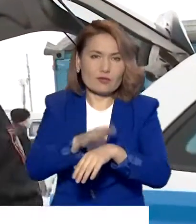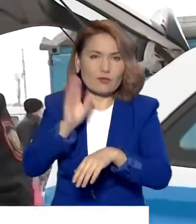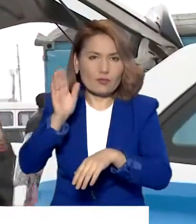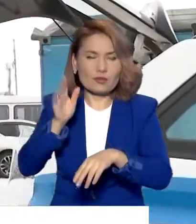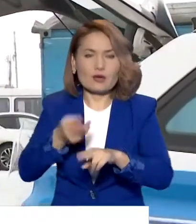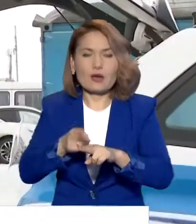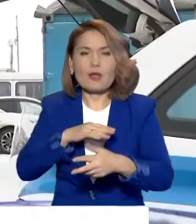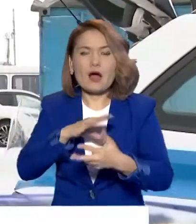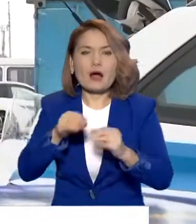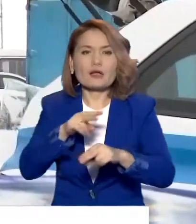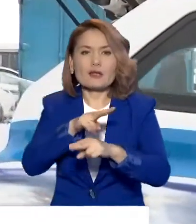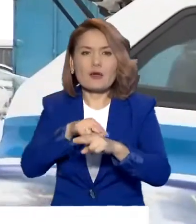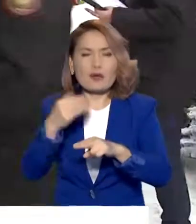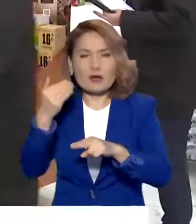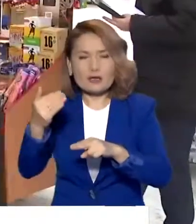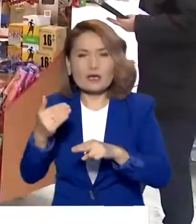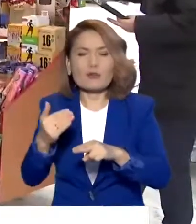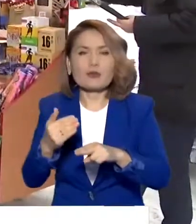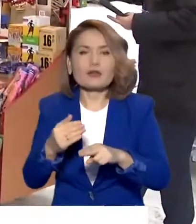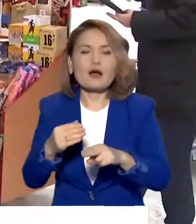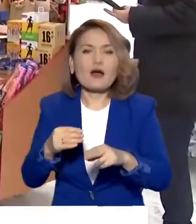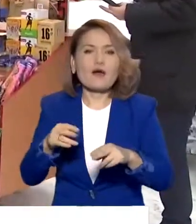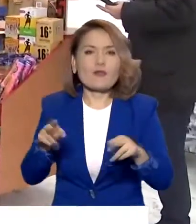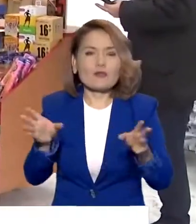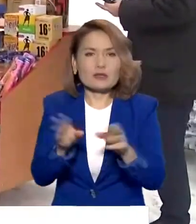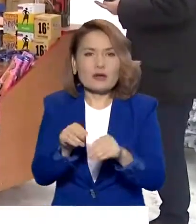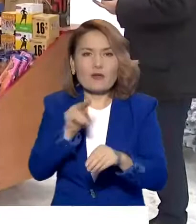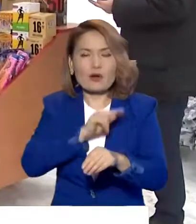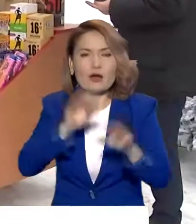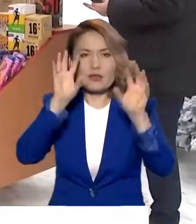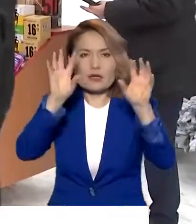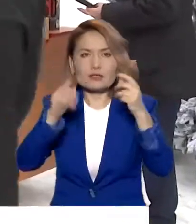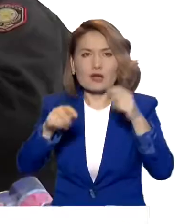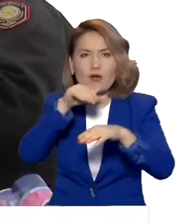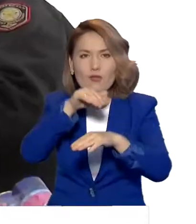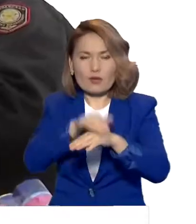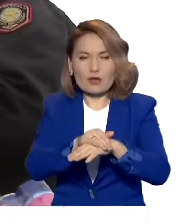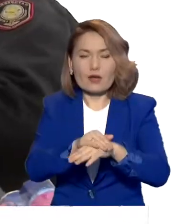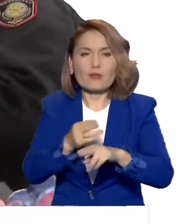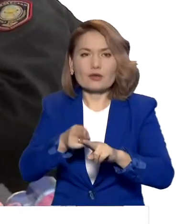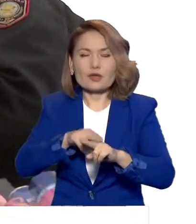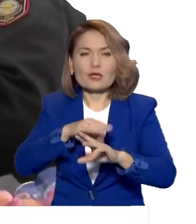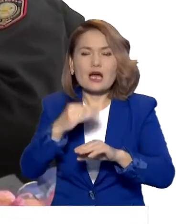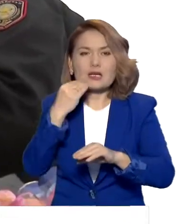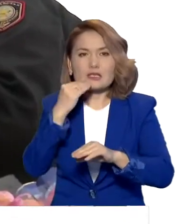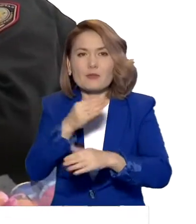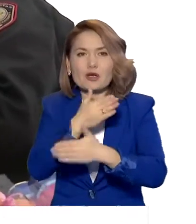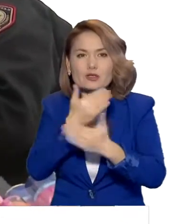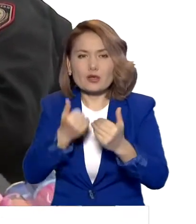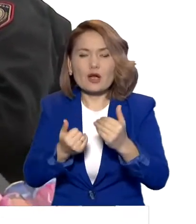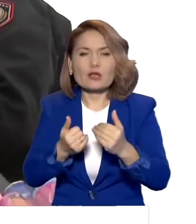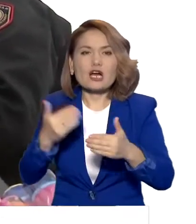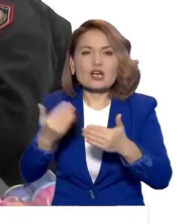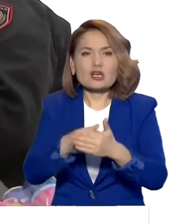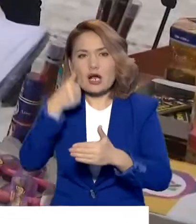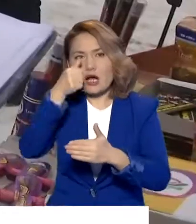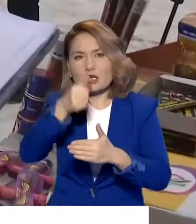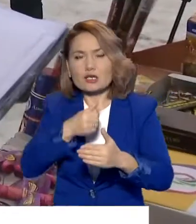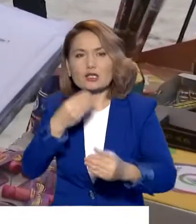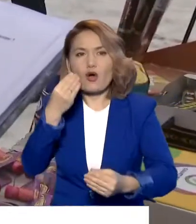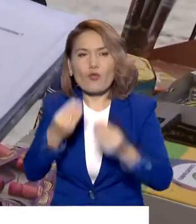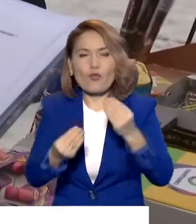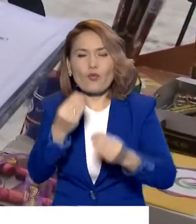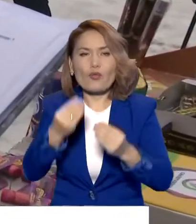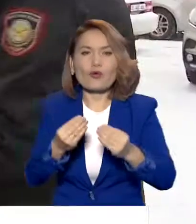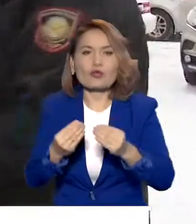жағдайлар мамандары патрульдік полиция өкілдерімен бірге заңсыз сауданың жолын кесті. Сапасы жоқ жаңа жылдық отшашулардың алдын алу,